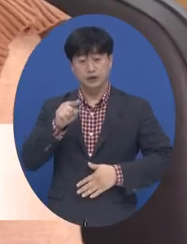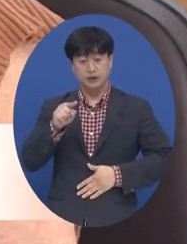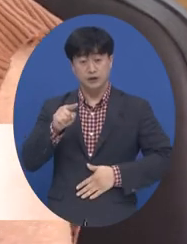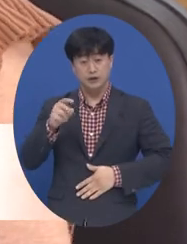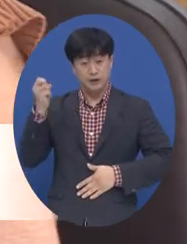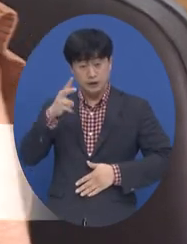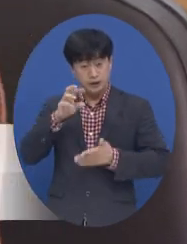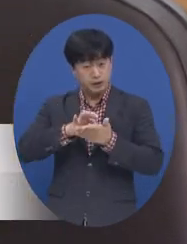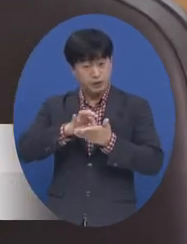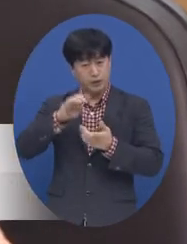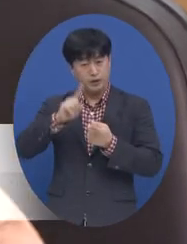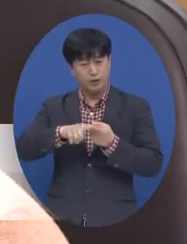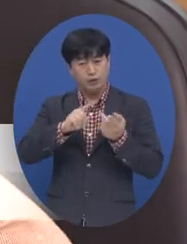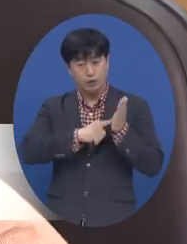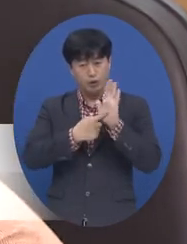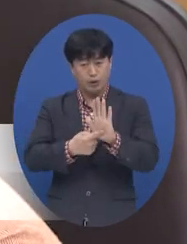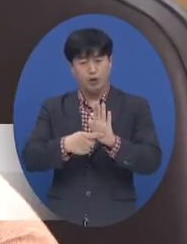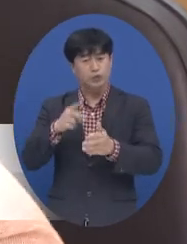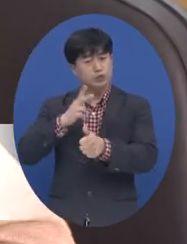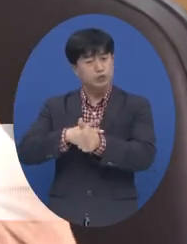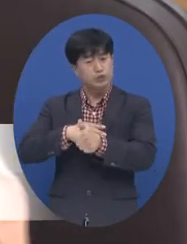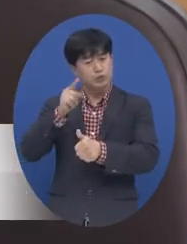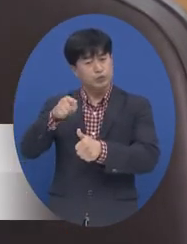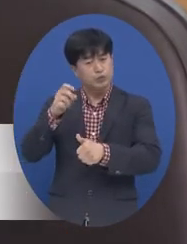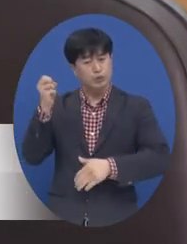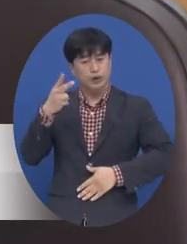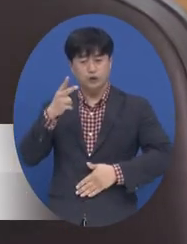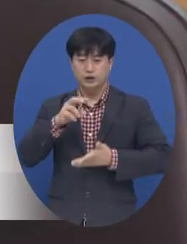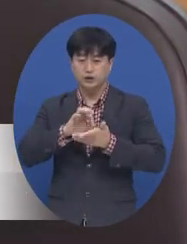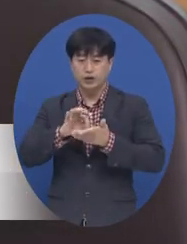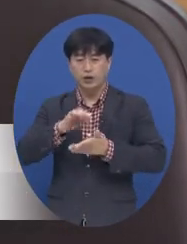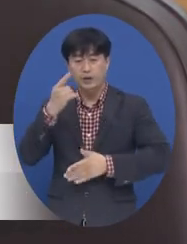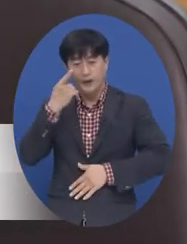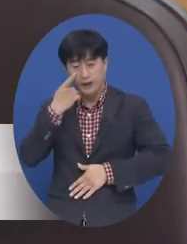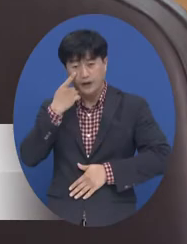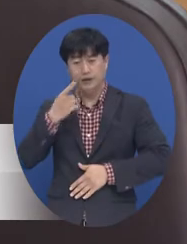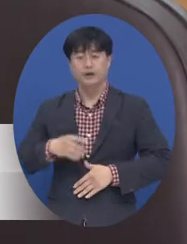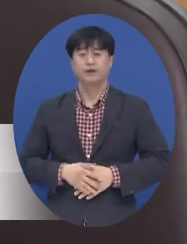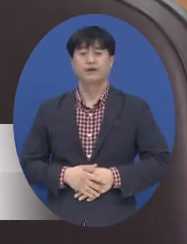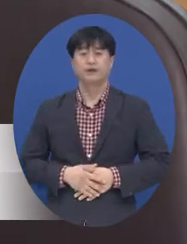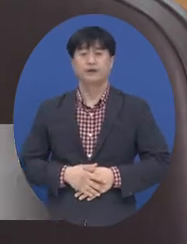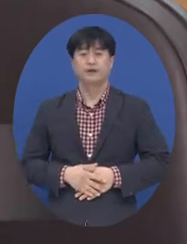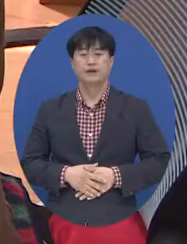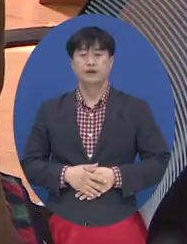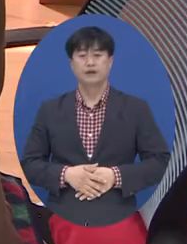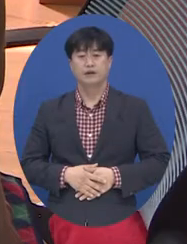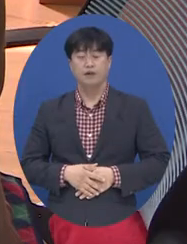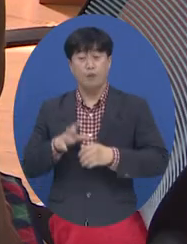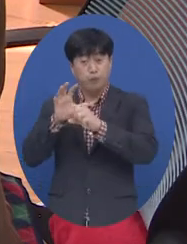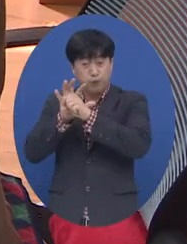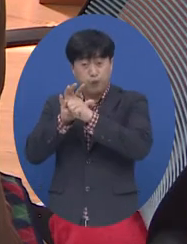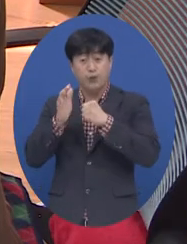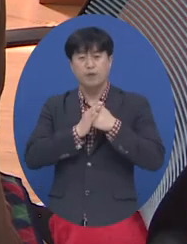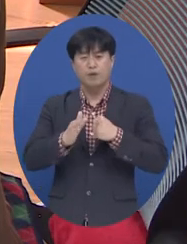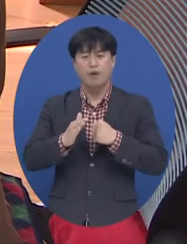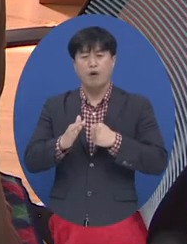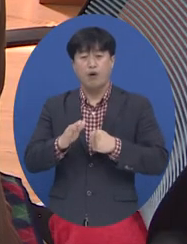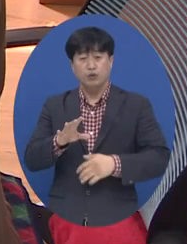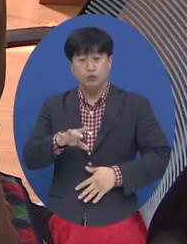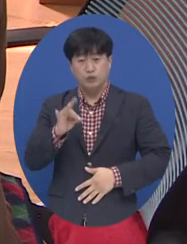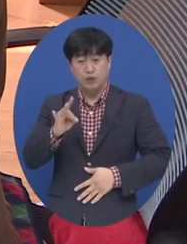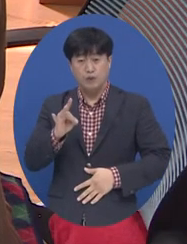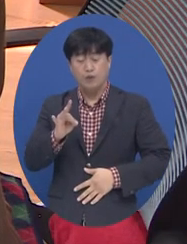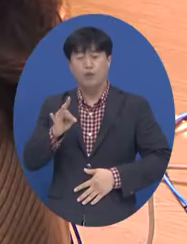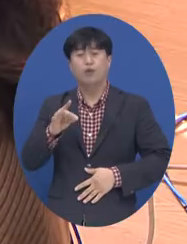제 사용에 대해서 나오는데요 어 선생님은 225 것을 한번 재 사용을 해봤어요 코로 날 구로 차 사상